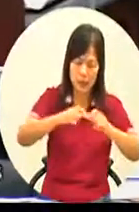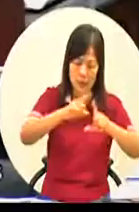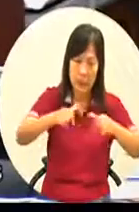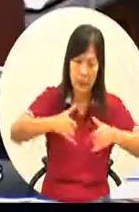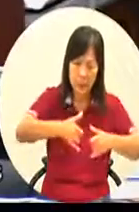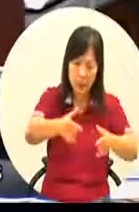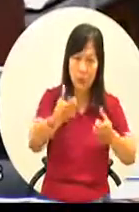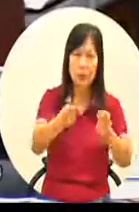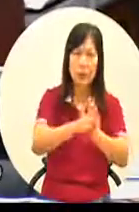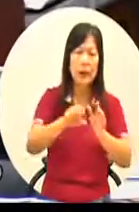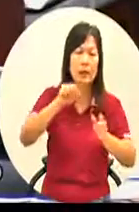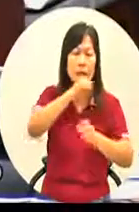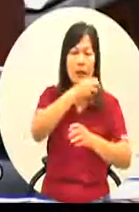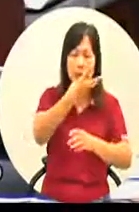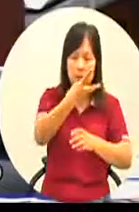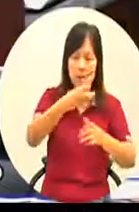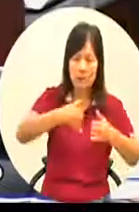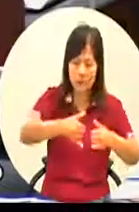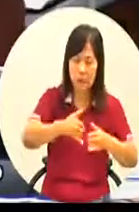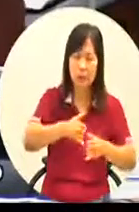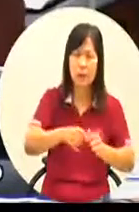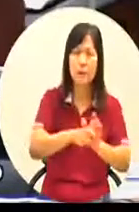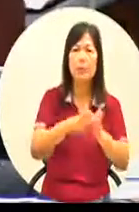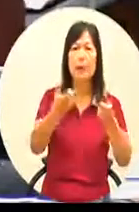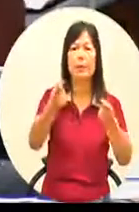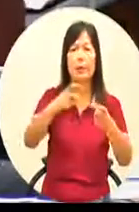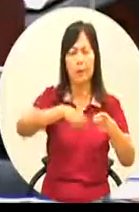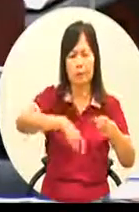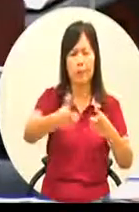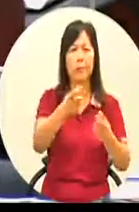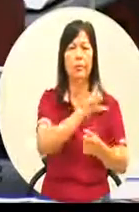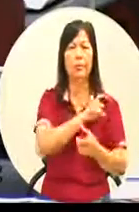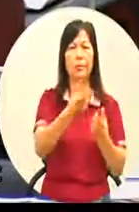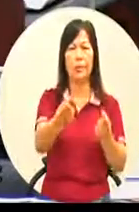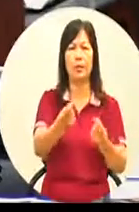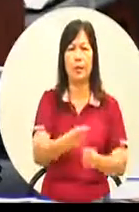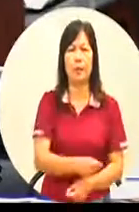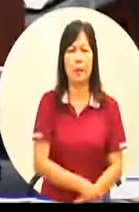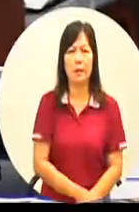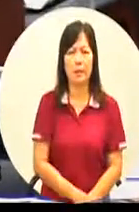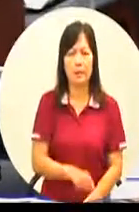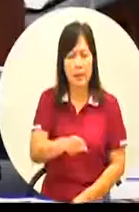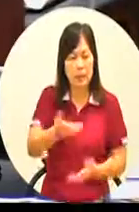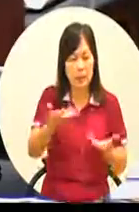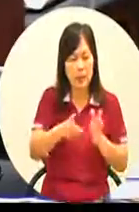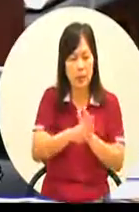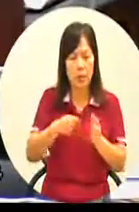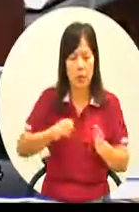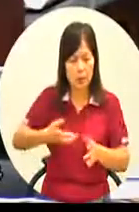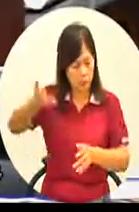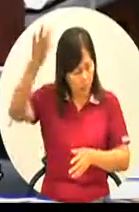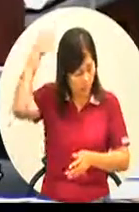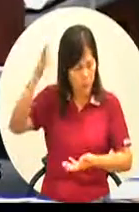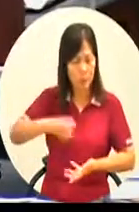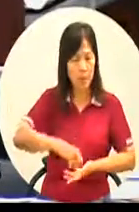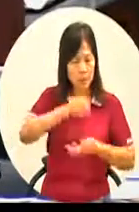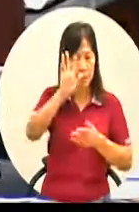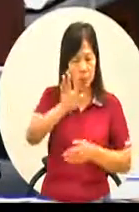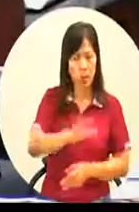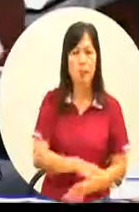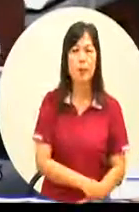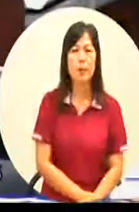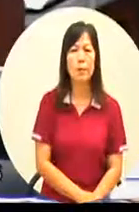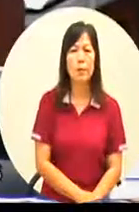迄即摆是台29线嘛，拢通仙巷。但即个问题较早，我就捌提出凸显出来